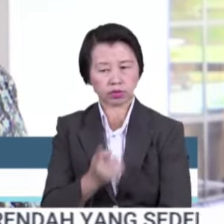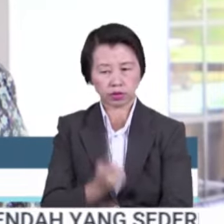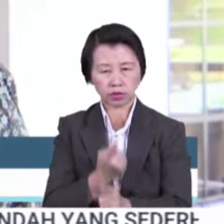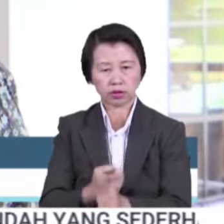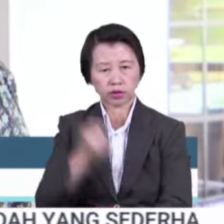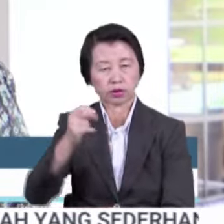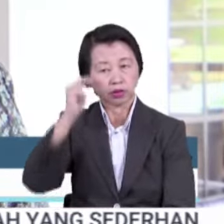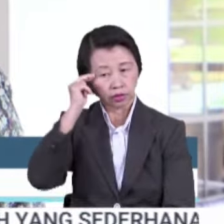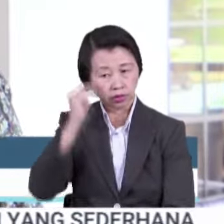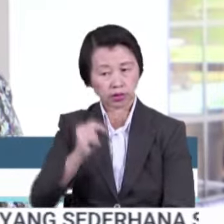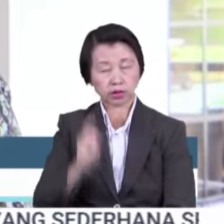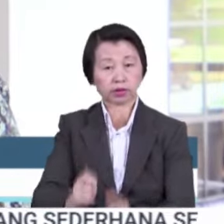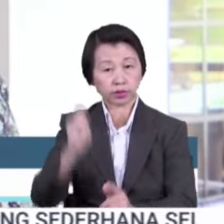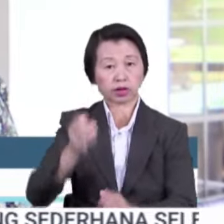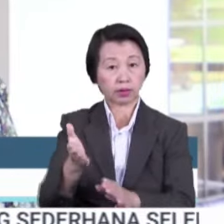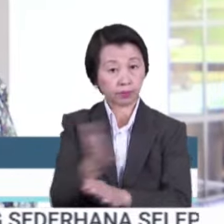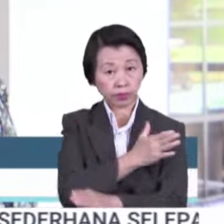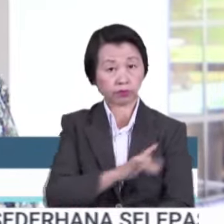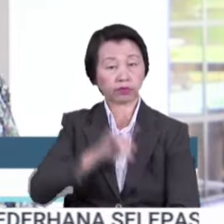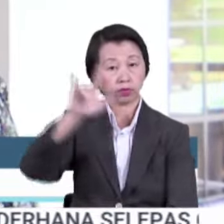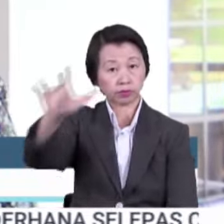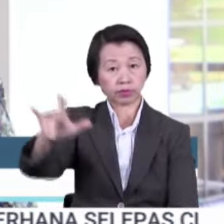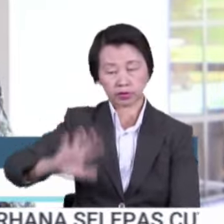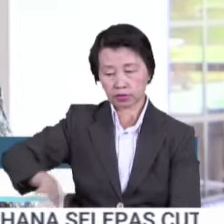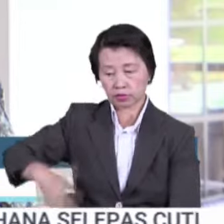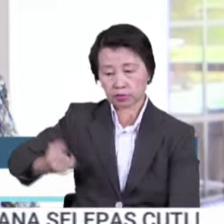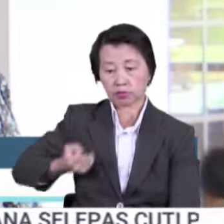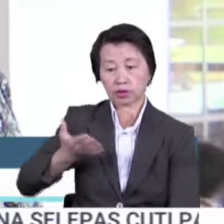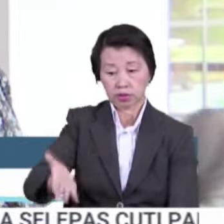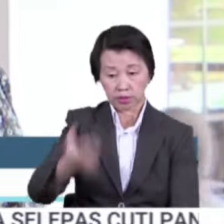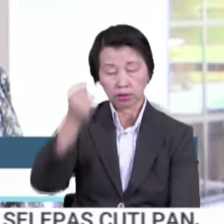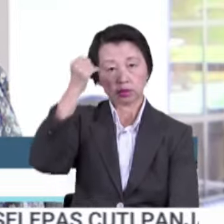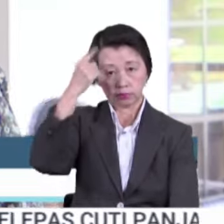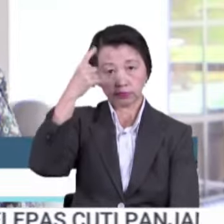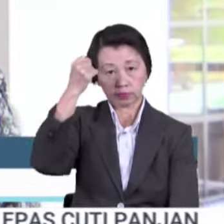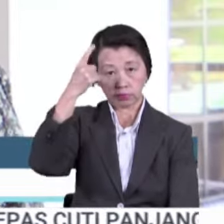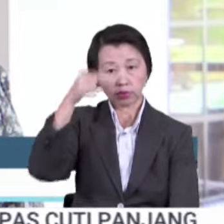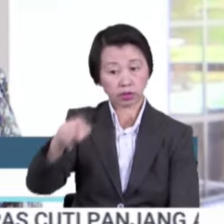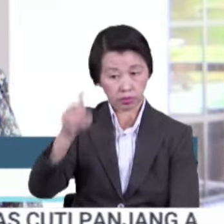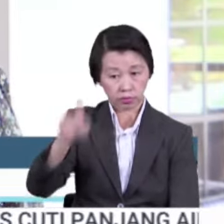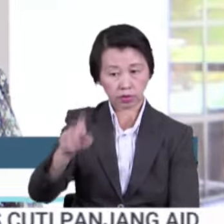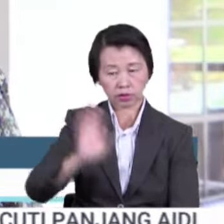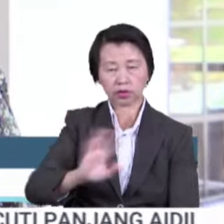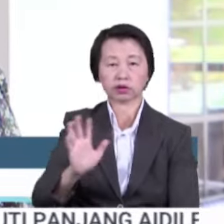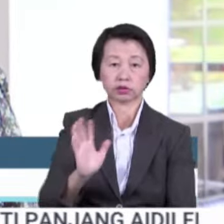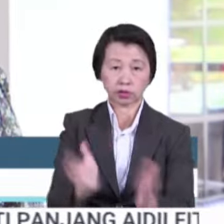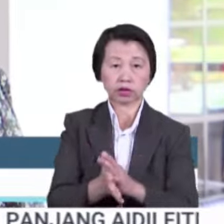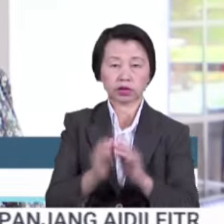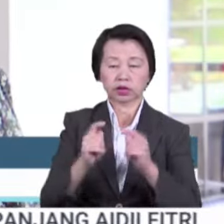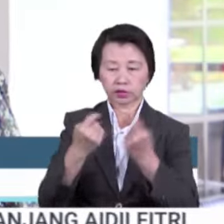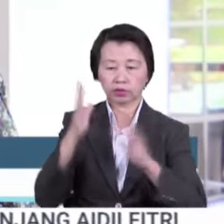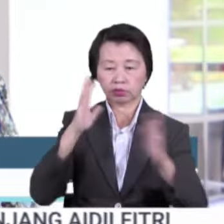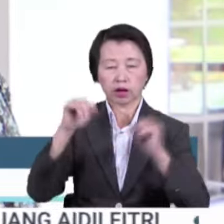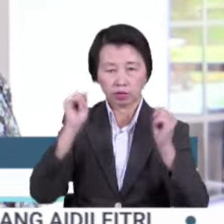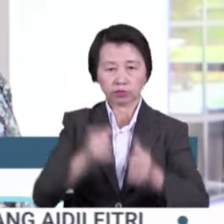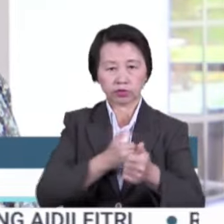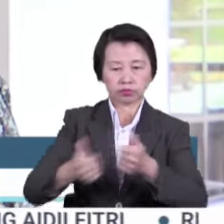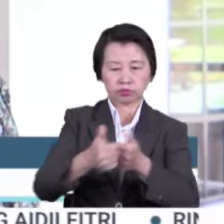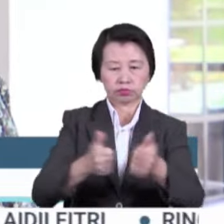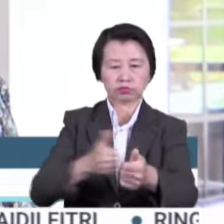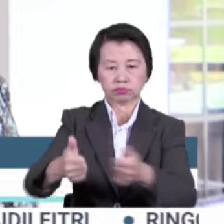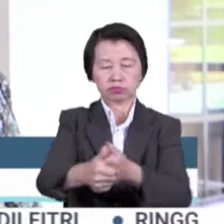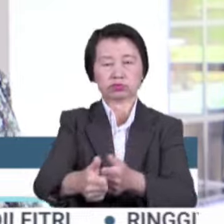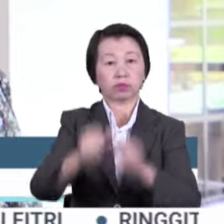nawaitu yang tinggi sebelum pergi ke mode Jadi mereka Paham dan tak mustahil timnya akan begitu walaupun